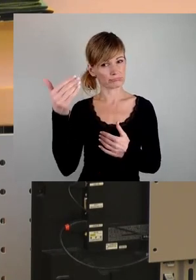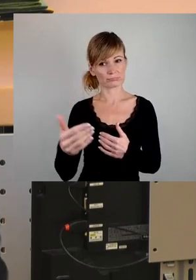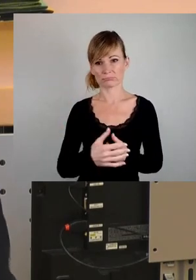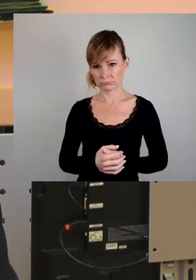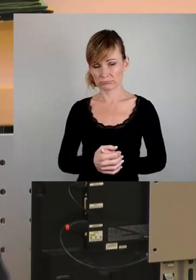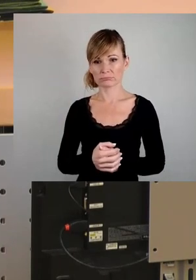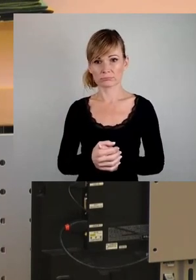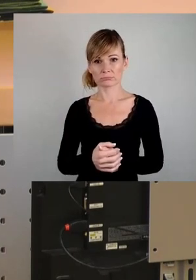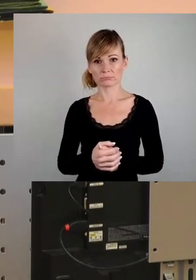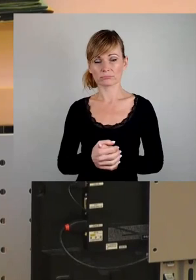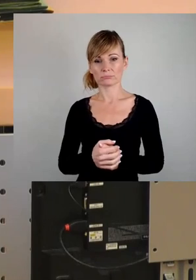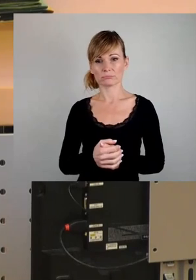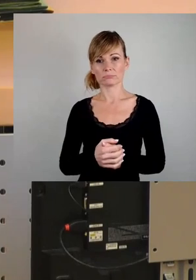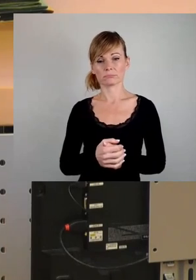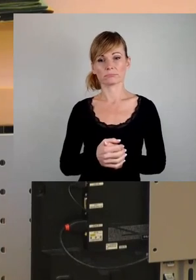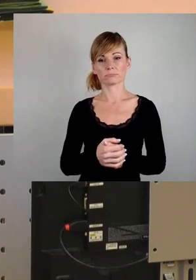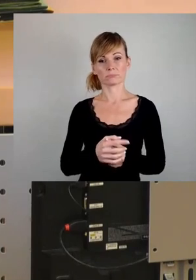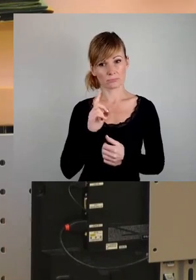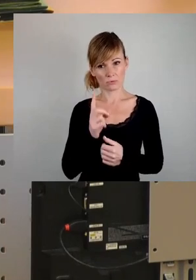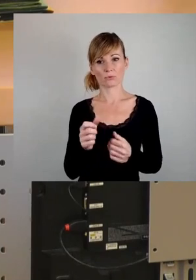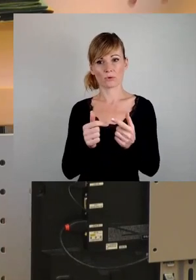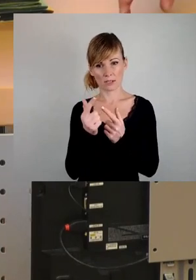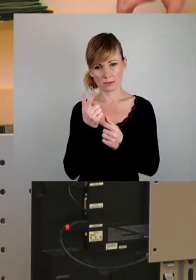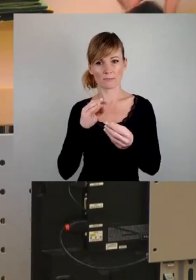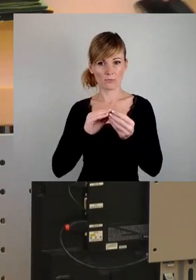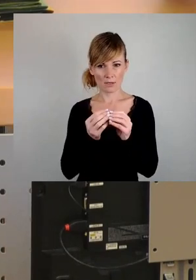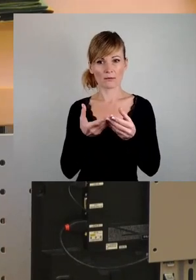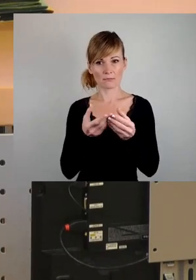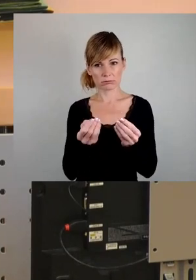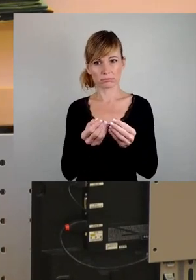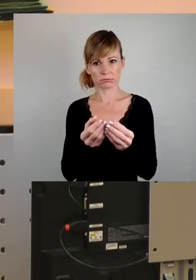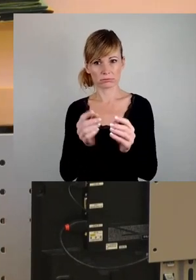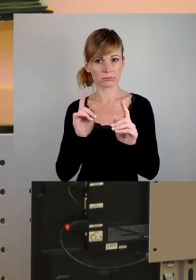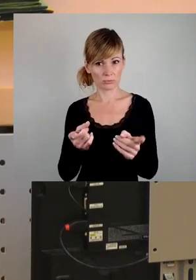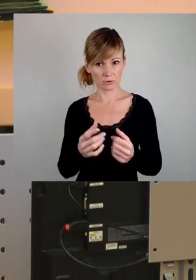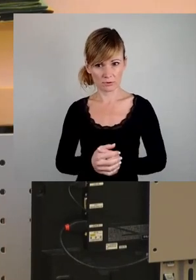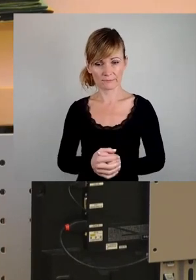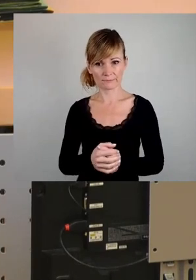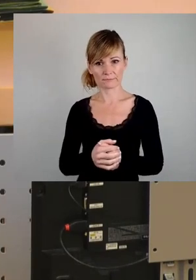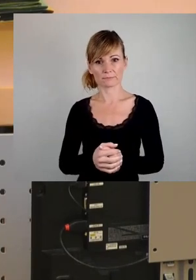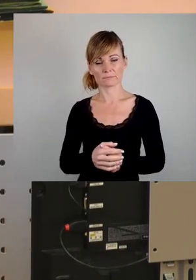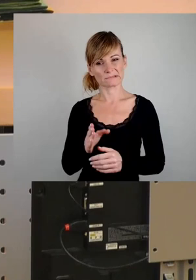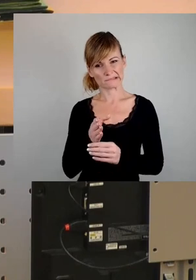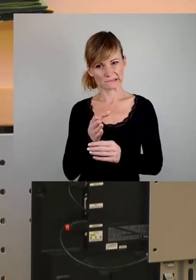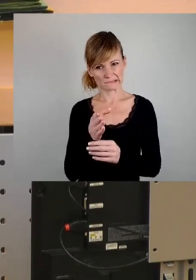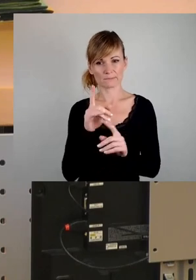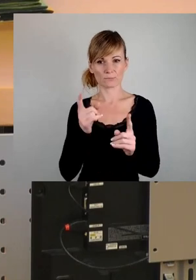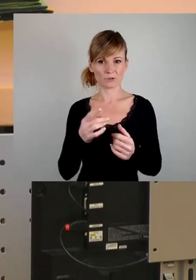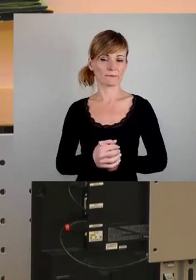noch einige Hürden zu überwinden und es sind einige Höhenmeter zu